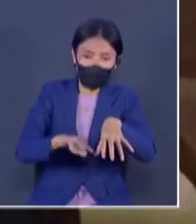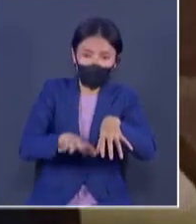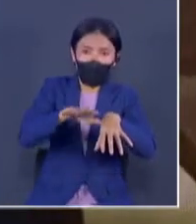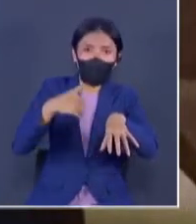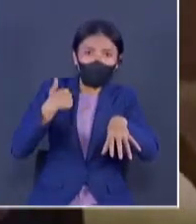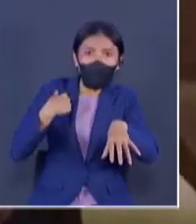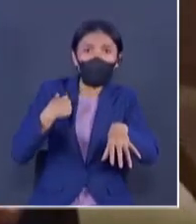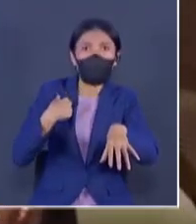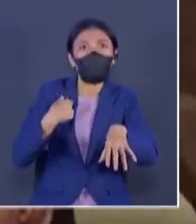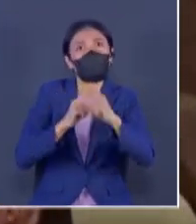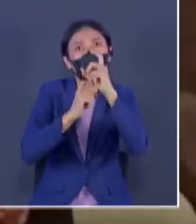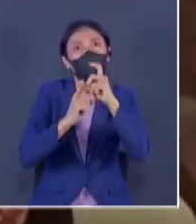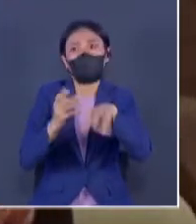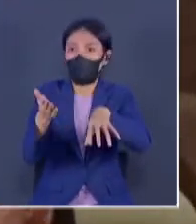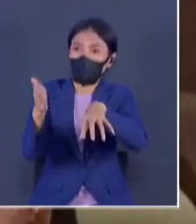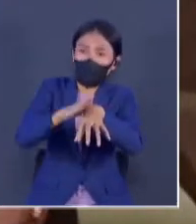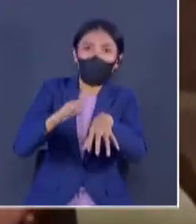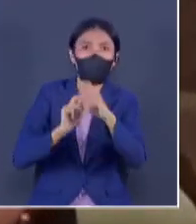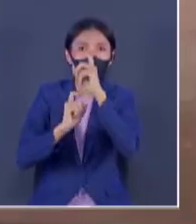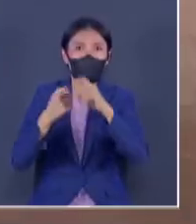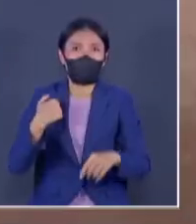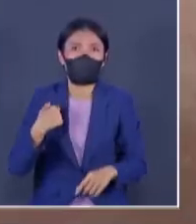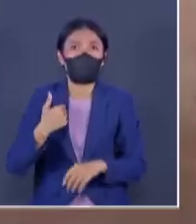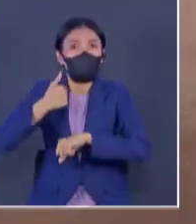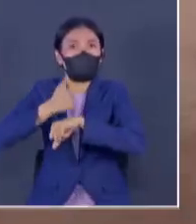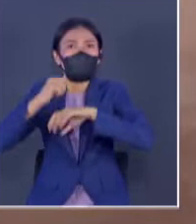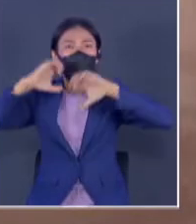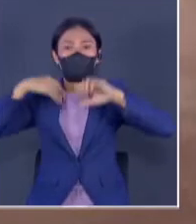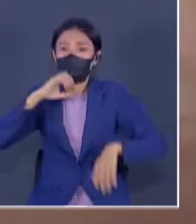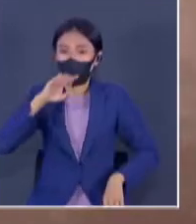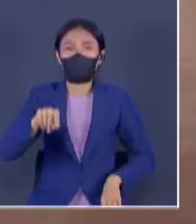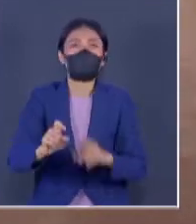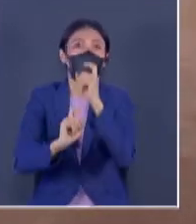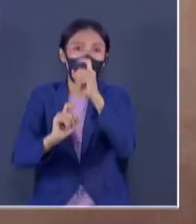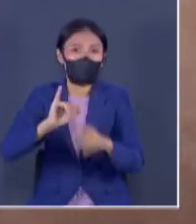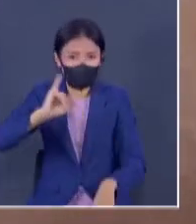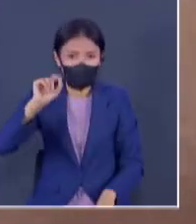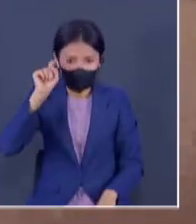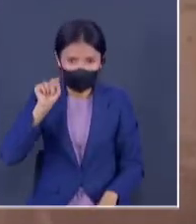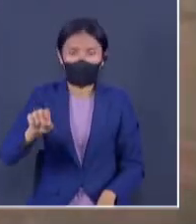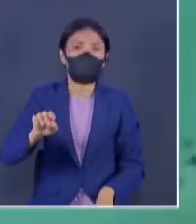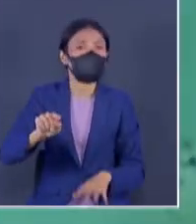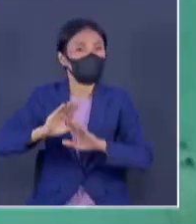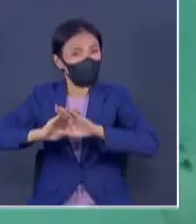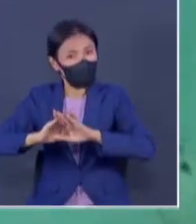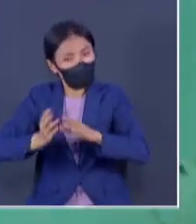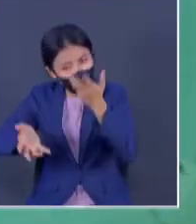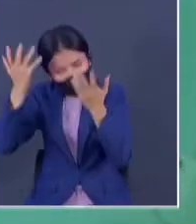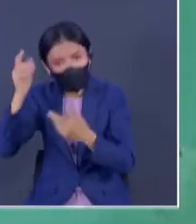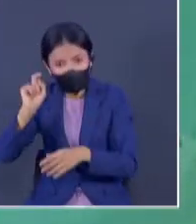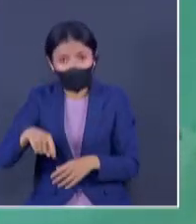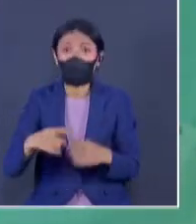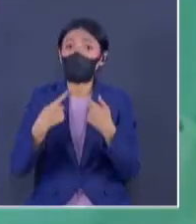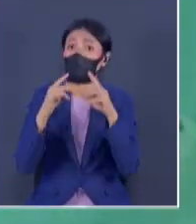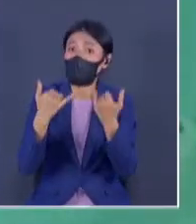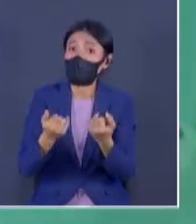นี้ค่ะก็มั่นใจแน่นอน 100% ค่ะ ล่าสุดเขาก็บอกนะคะบอกว่าจนถึงตอนนี้เนี่ยเจ้าของที่ดินยังไม่